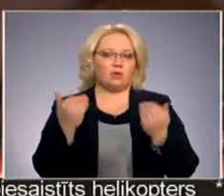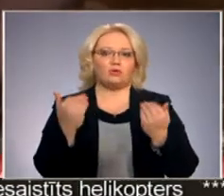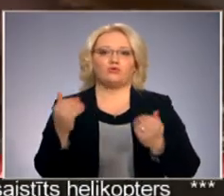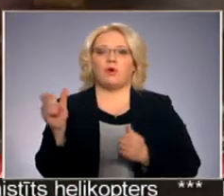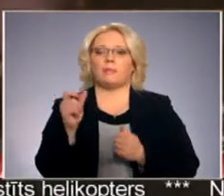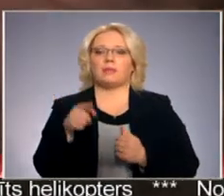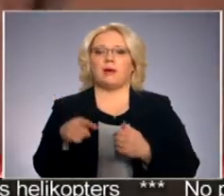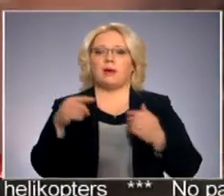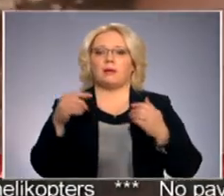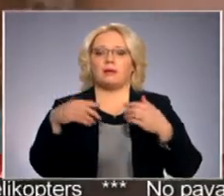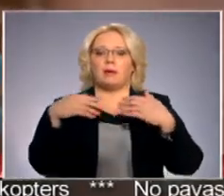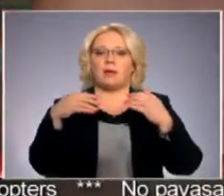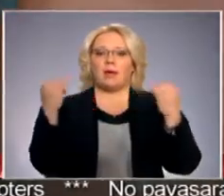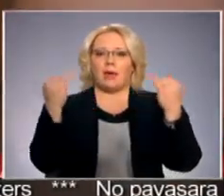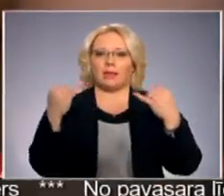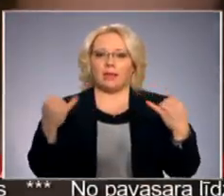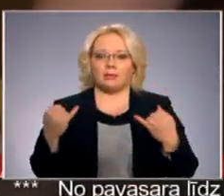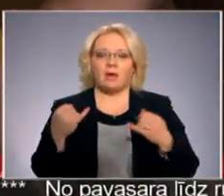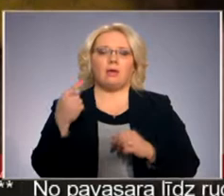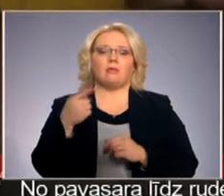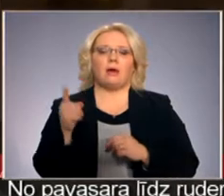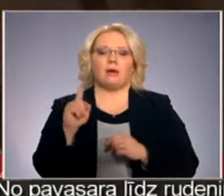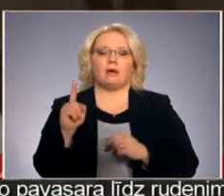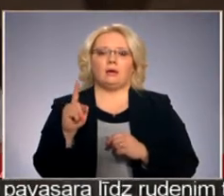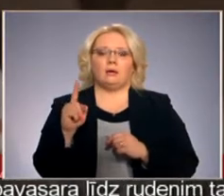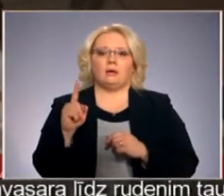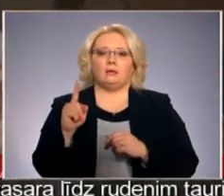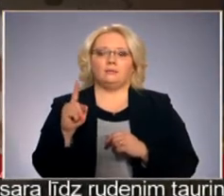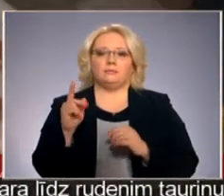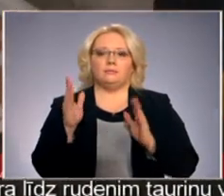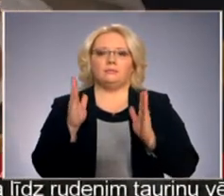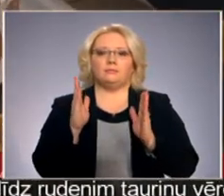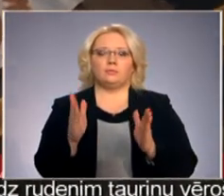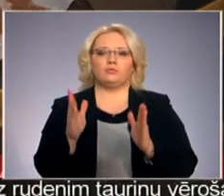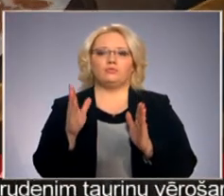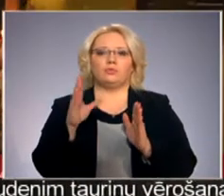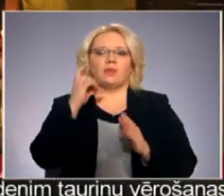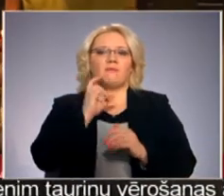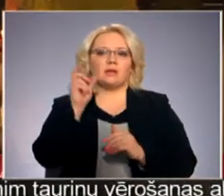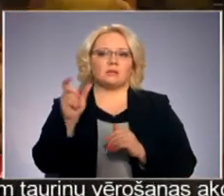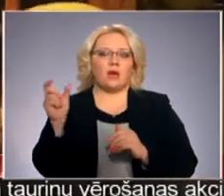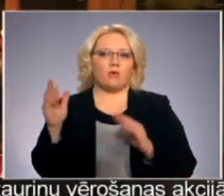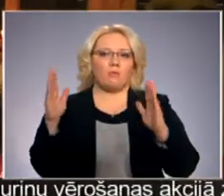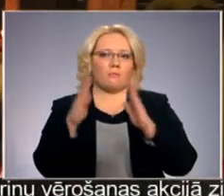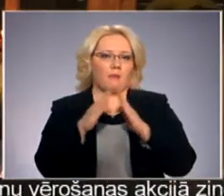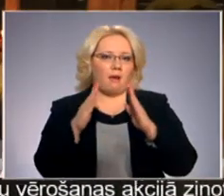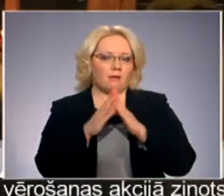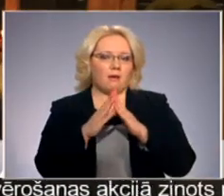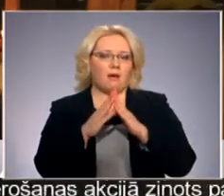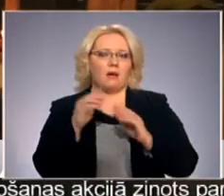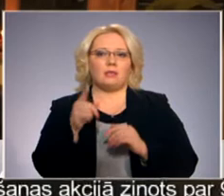tā ir eglīte, tā ir būšana vecāku mājā, tās